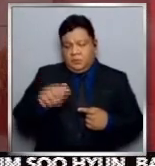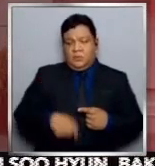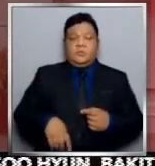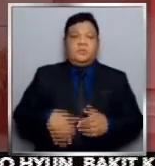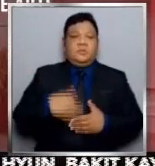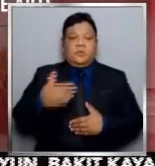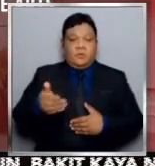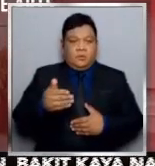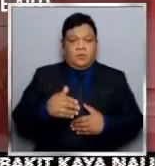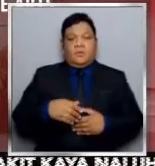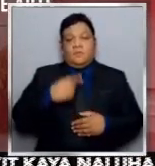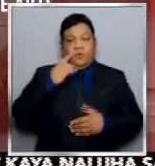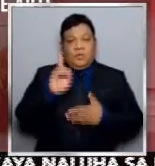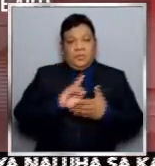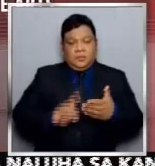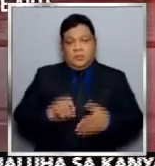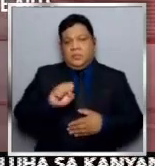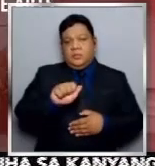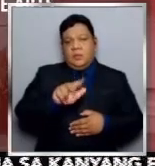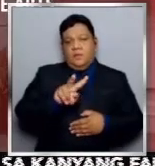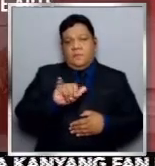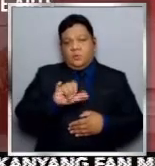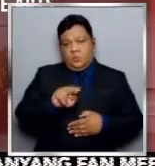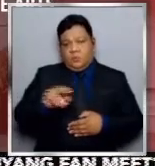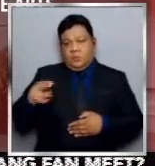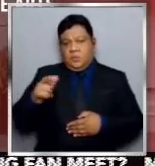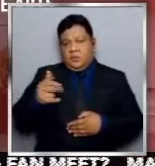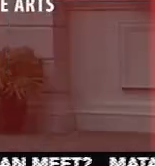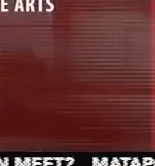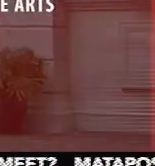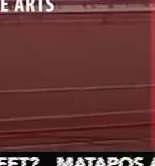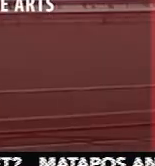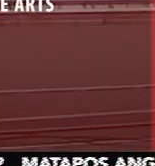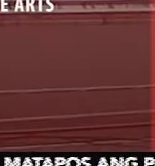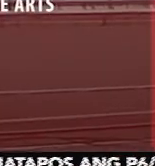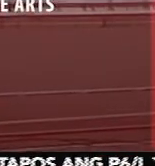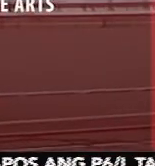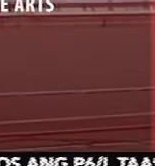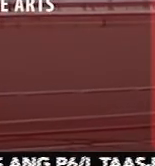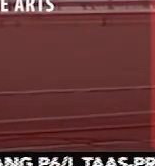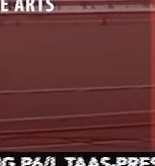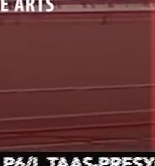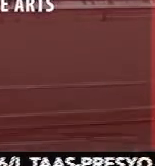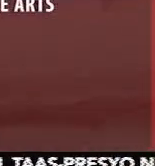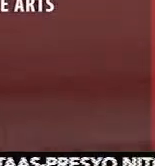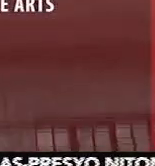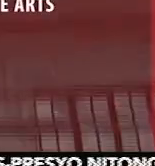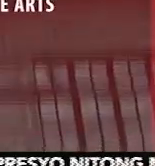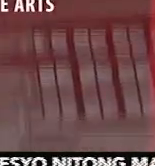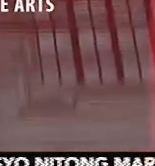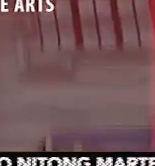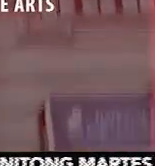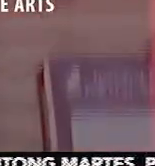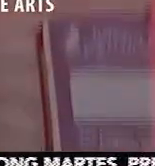Design naman si Salvation Lim Higgins. Si Agnes Luxi naman ang National Artist for Dance, si Gemino Abad sa Panitikan